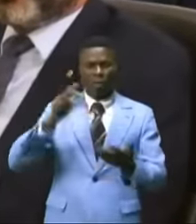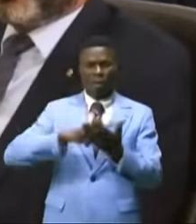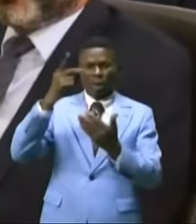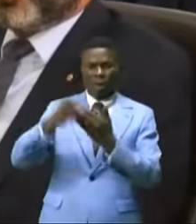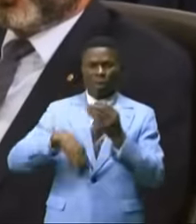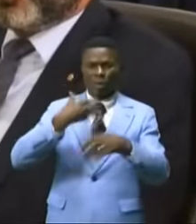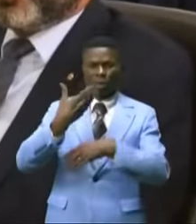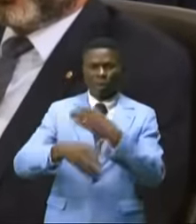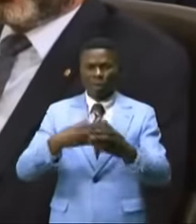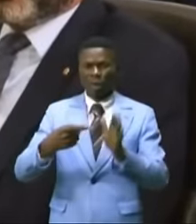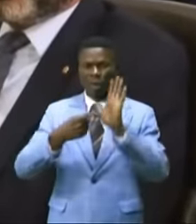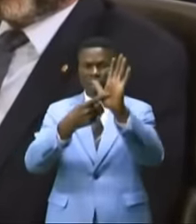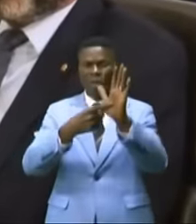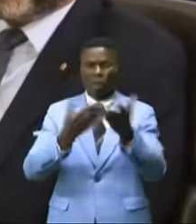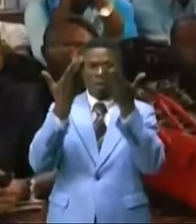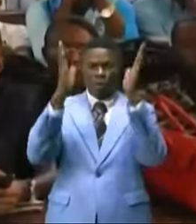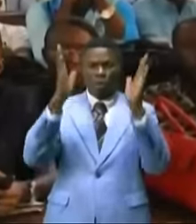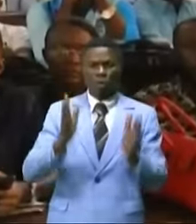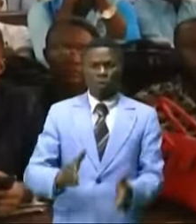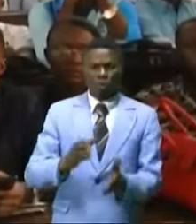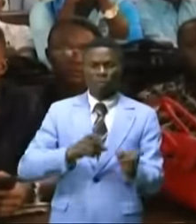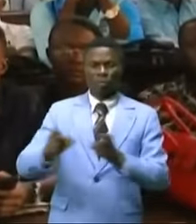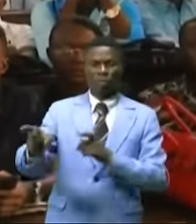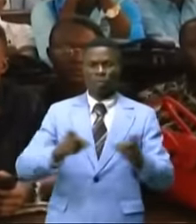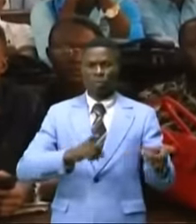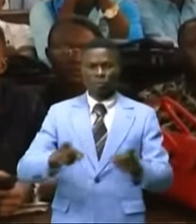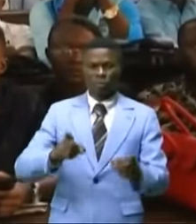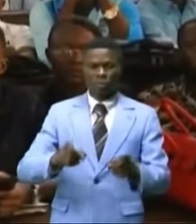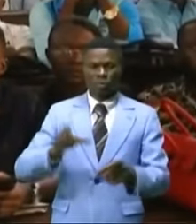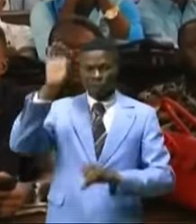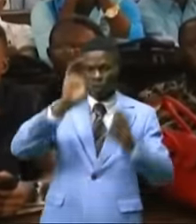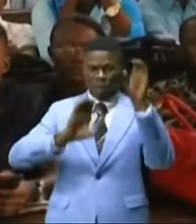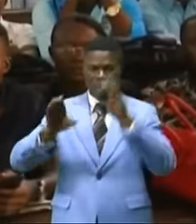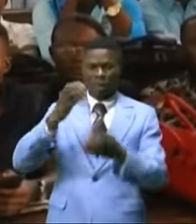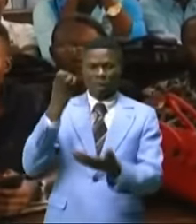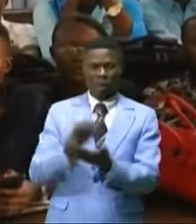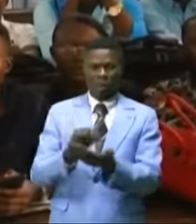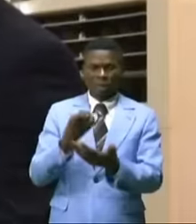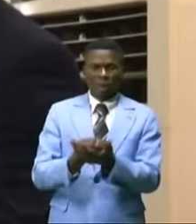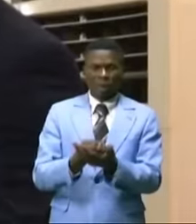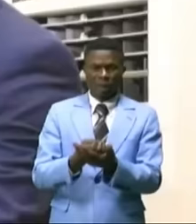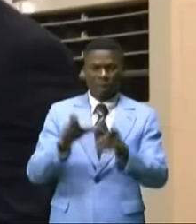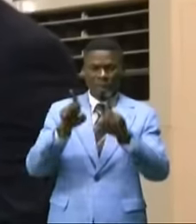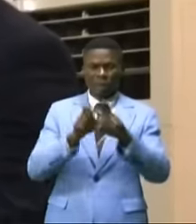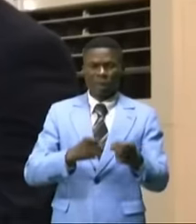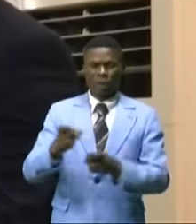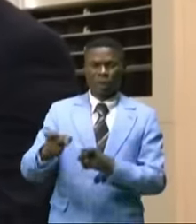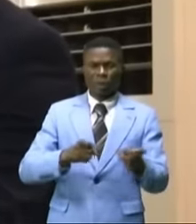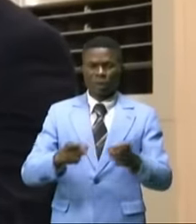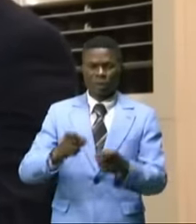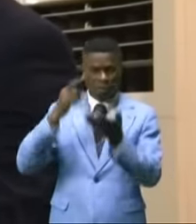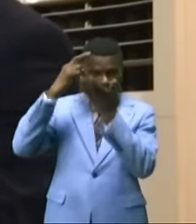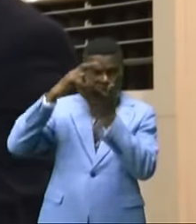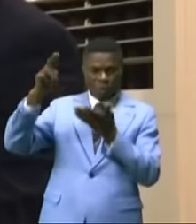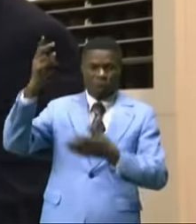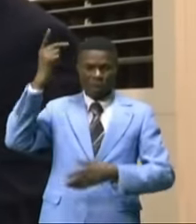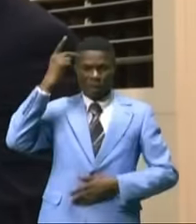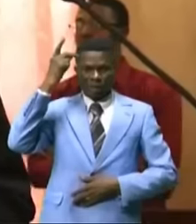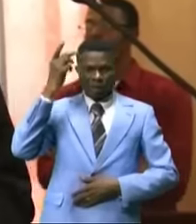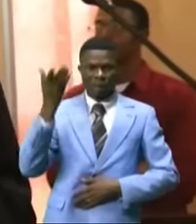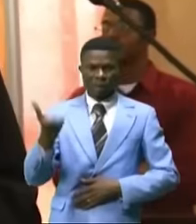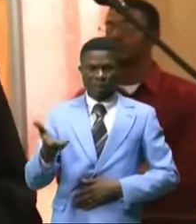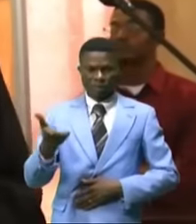d'affaires présenté par les étudiants de la faculté des sciences économiques et de gestion de l'université de